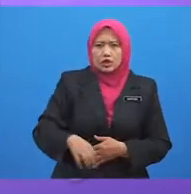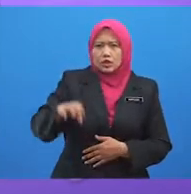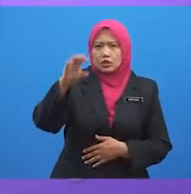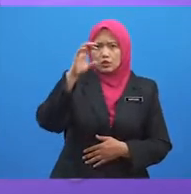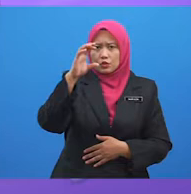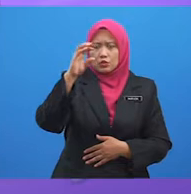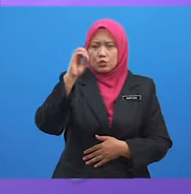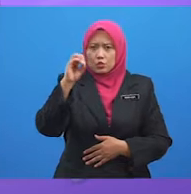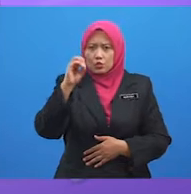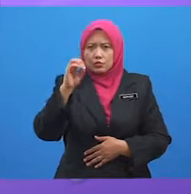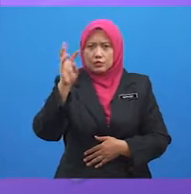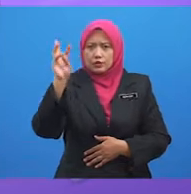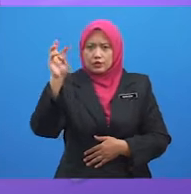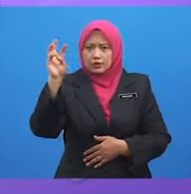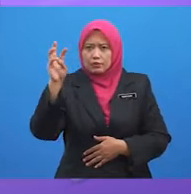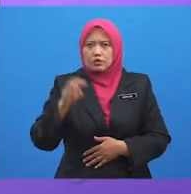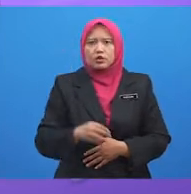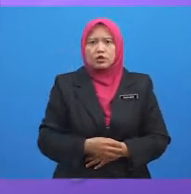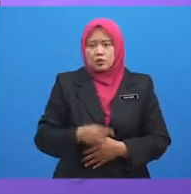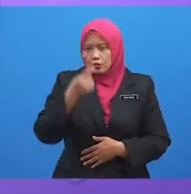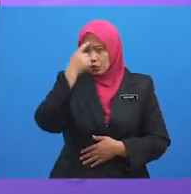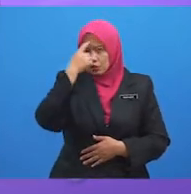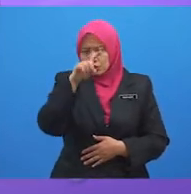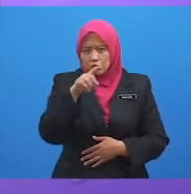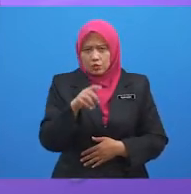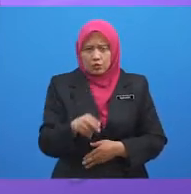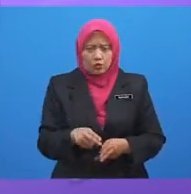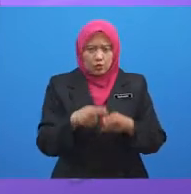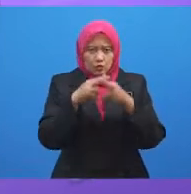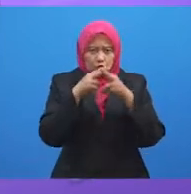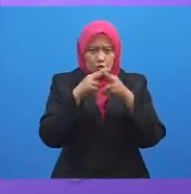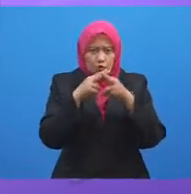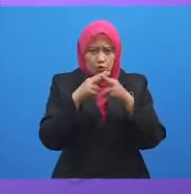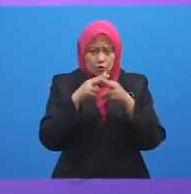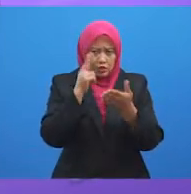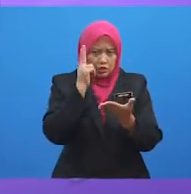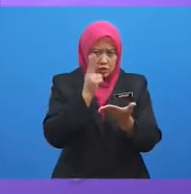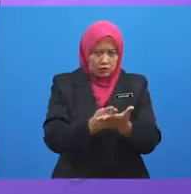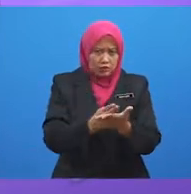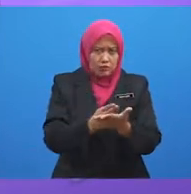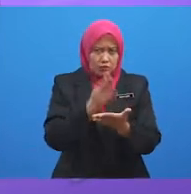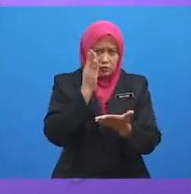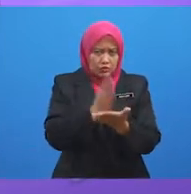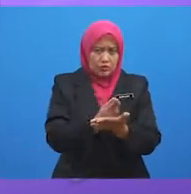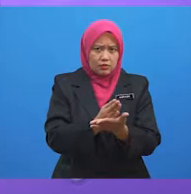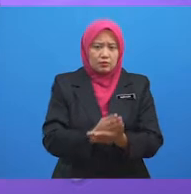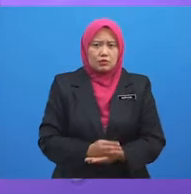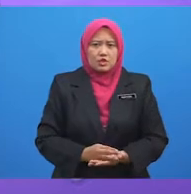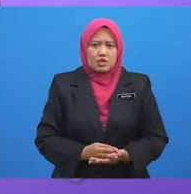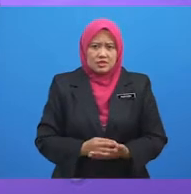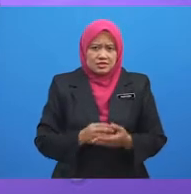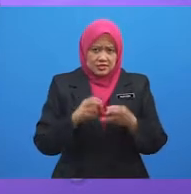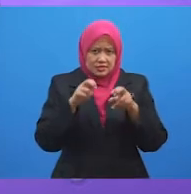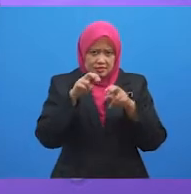60 digunakan untuk membasmi mikroorganisma kepada sayur-sayuran.